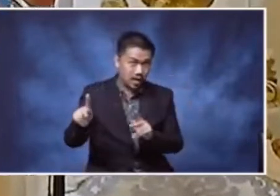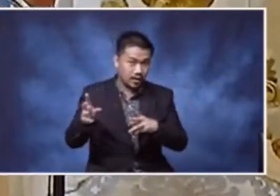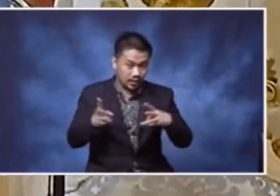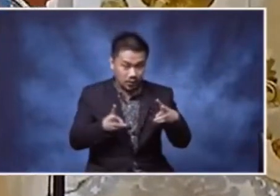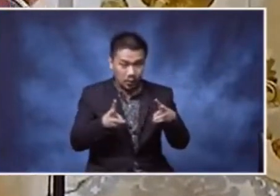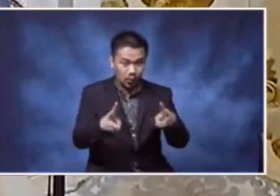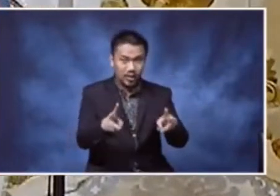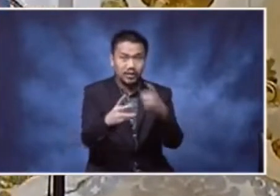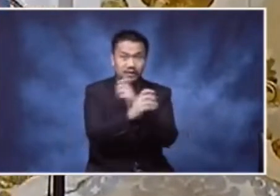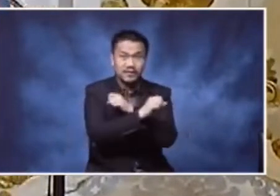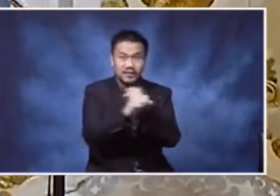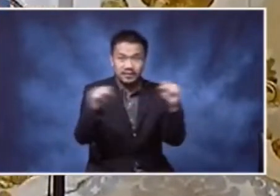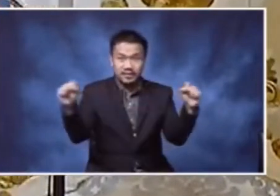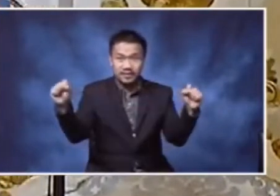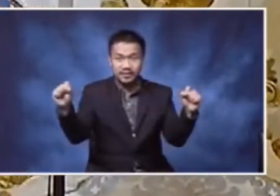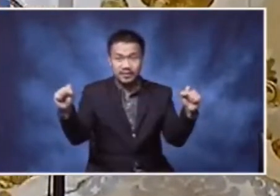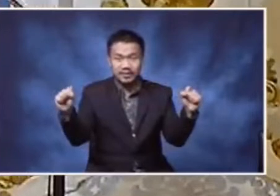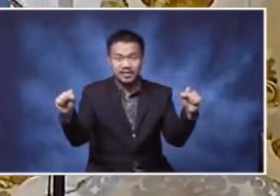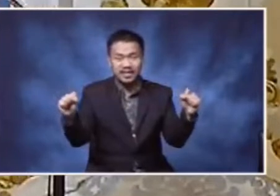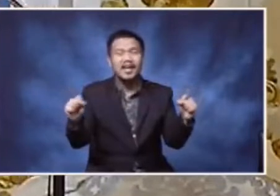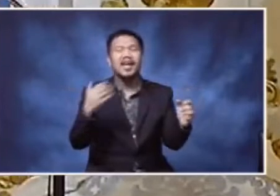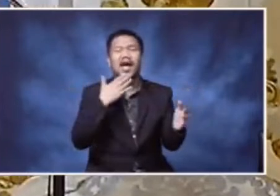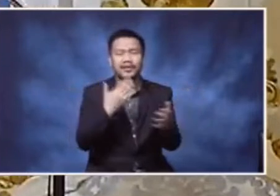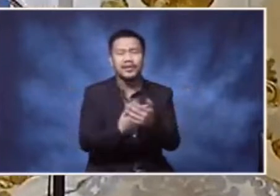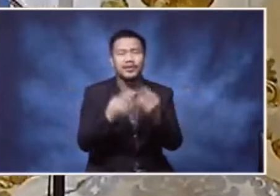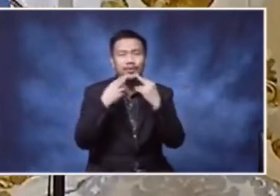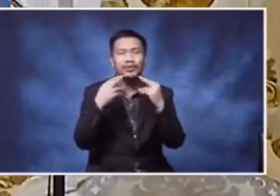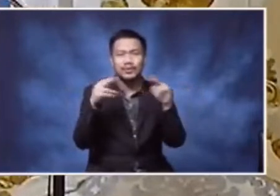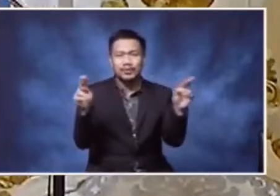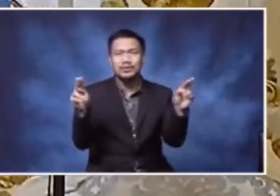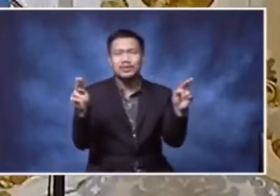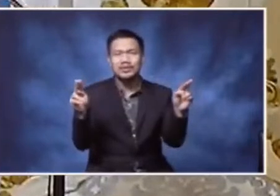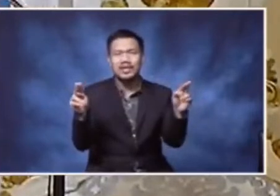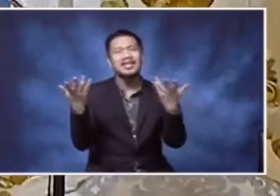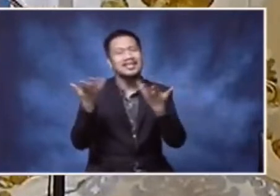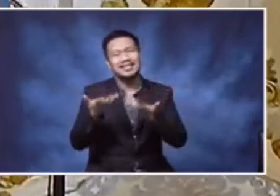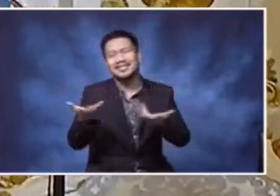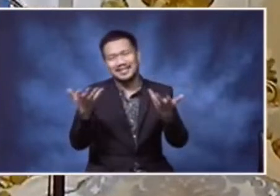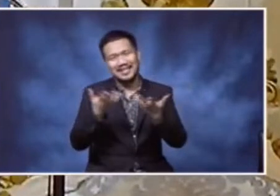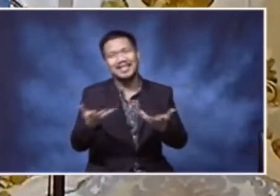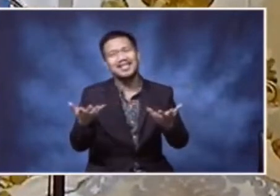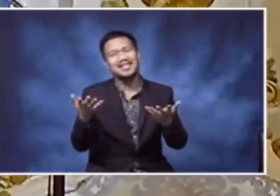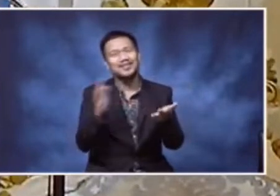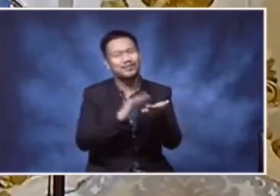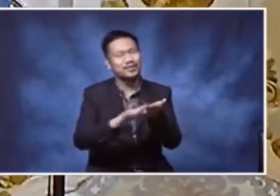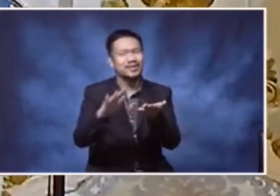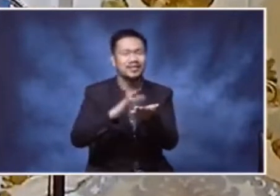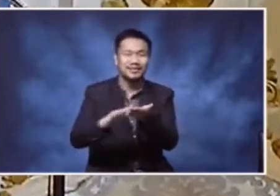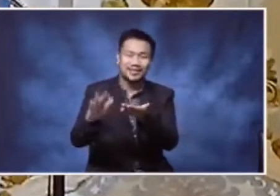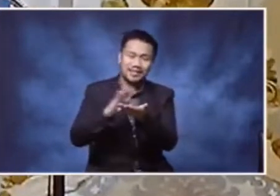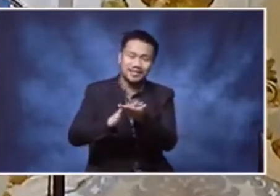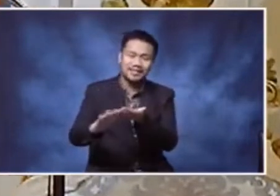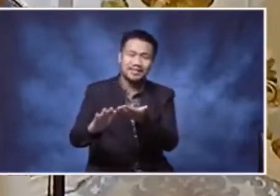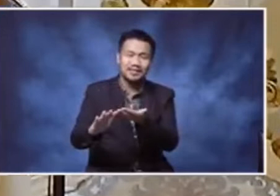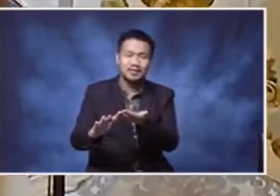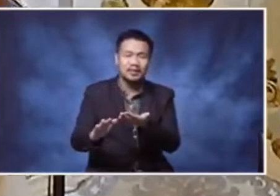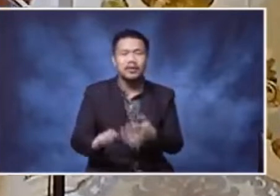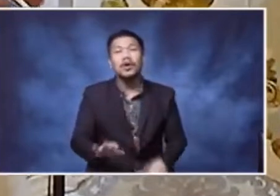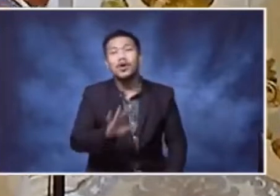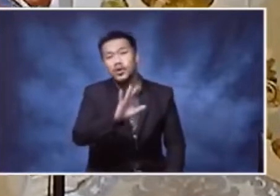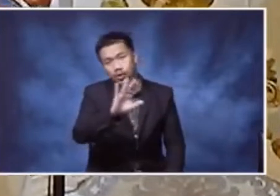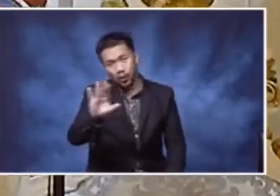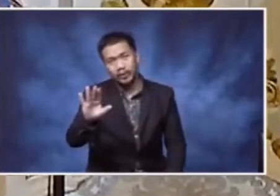ng kaligtasan. At ang mabuting balita ay nandito na ang kapatawaran. Napatawad